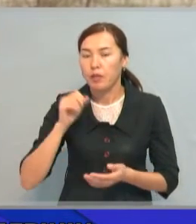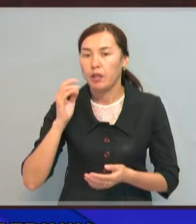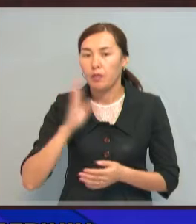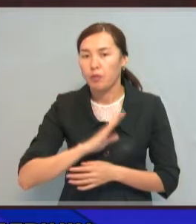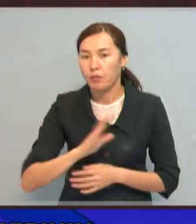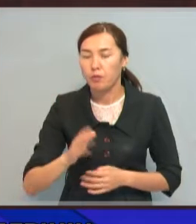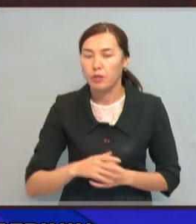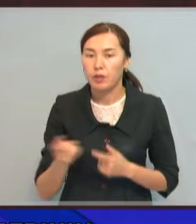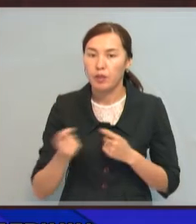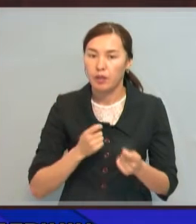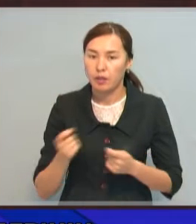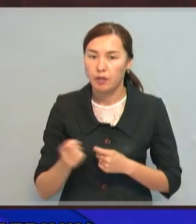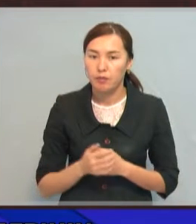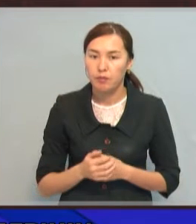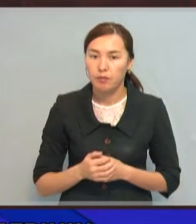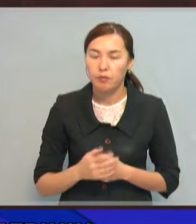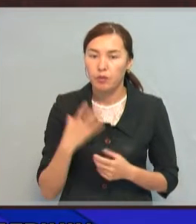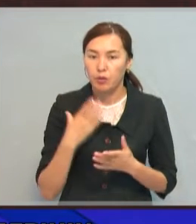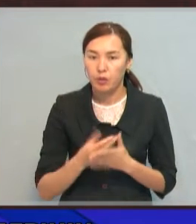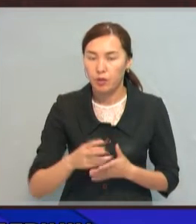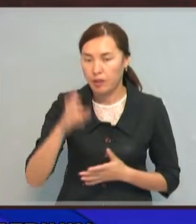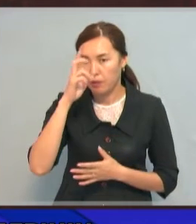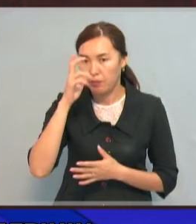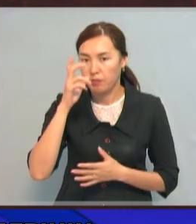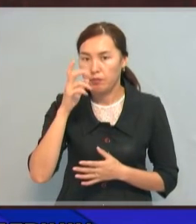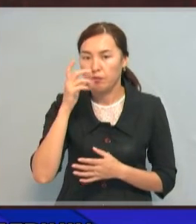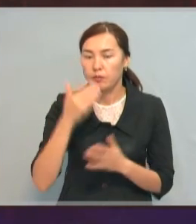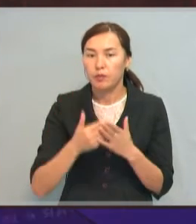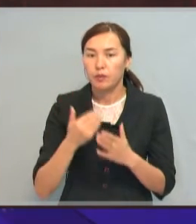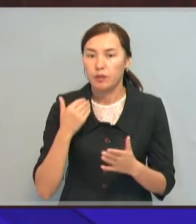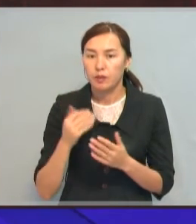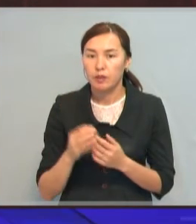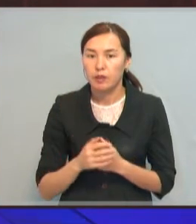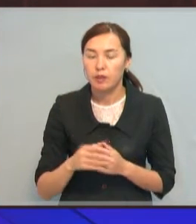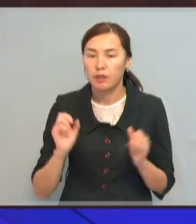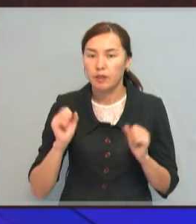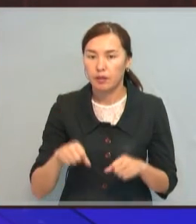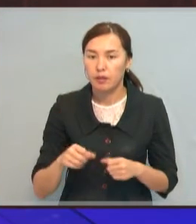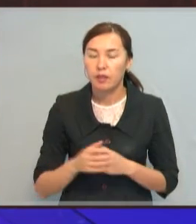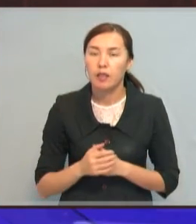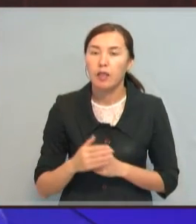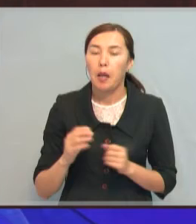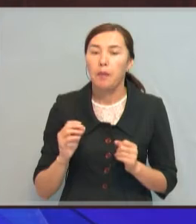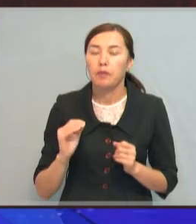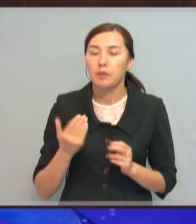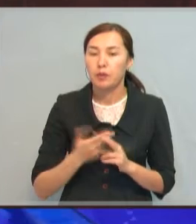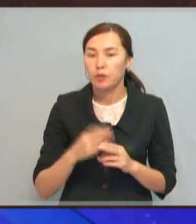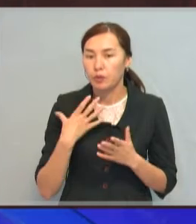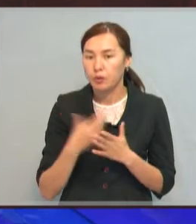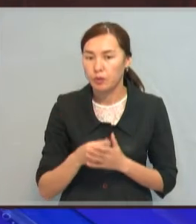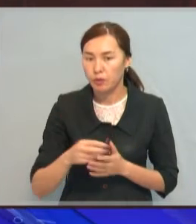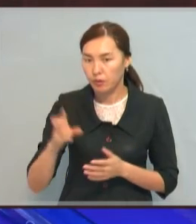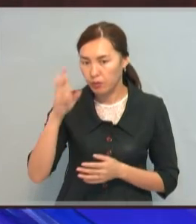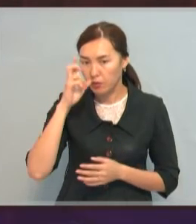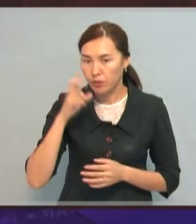қойылады. Әкімдіктердің өз елдің алдындағы мүмкіндіктері, мысалы өз